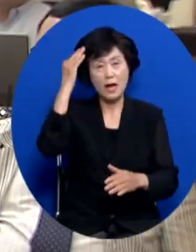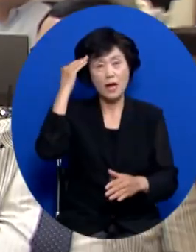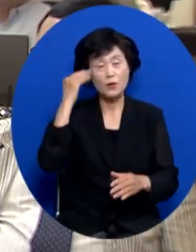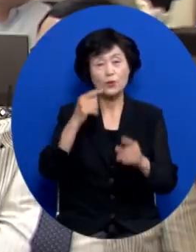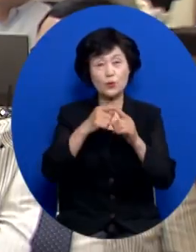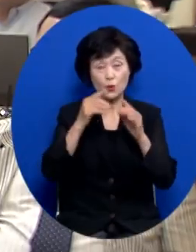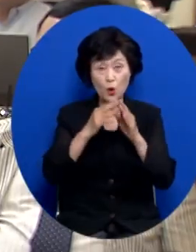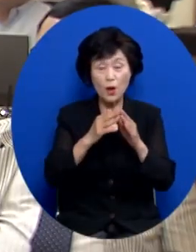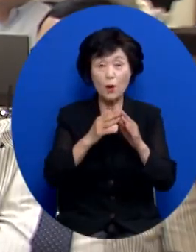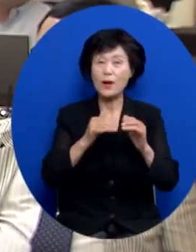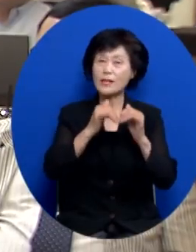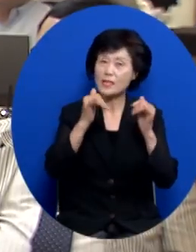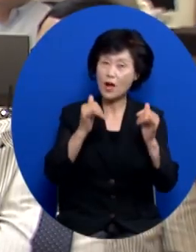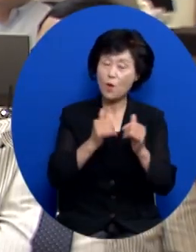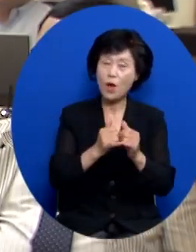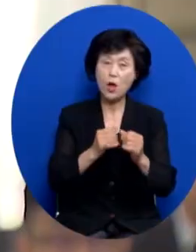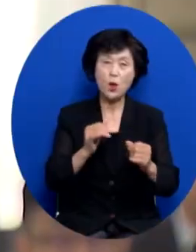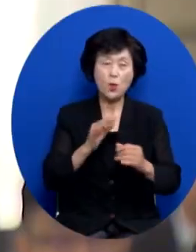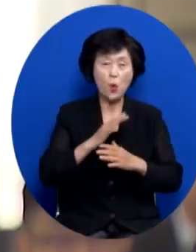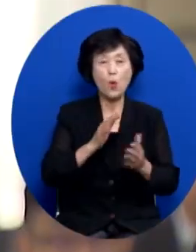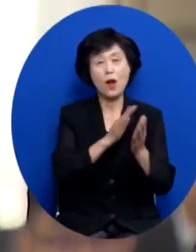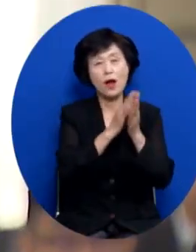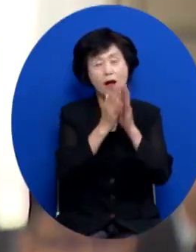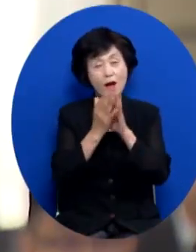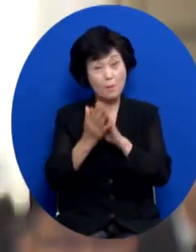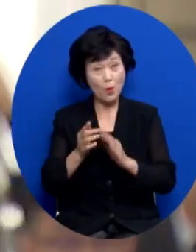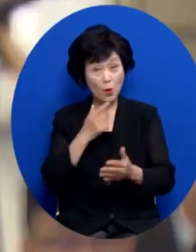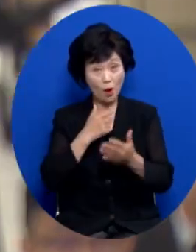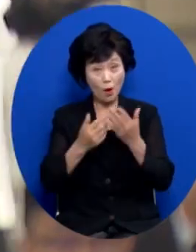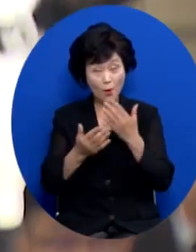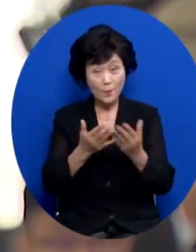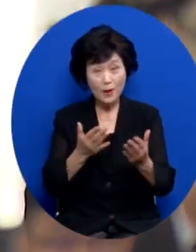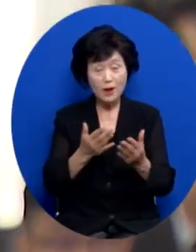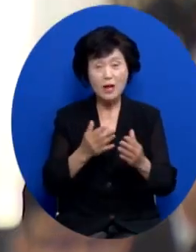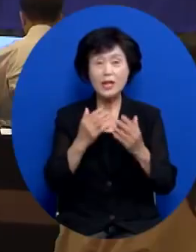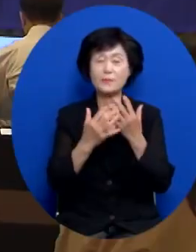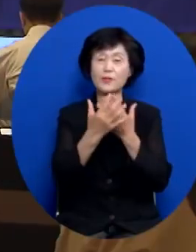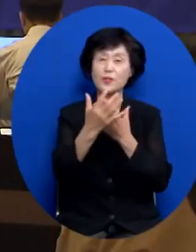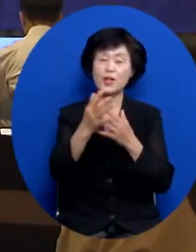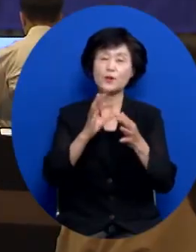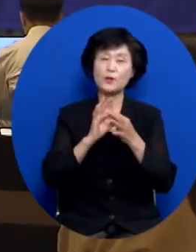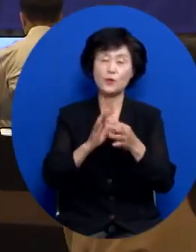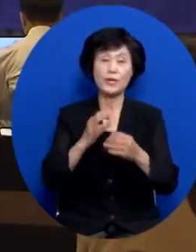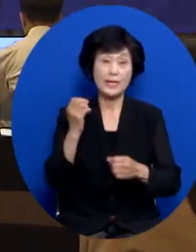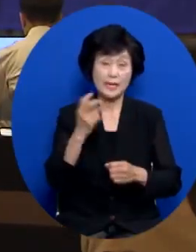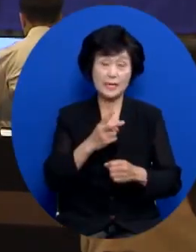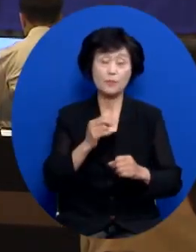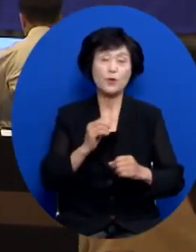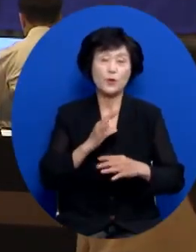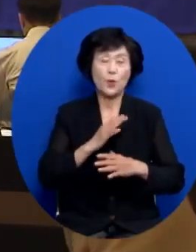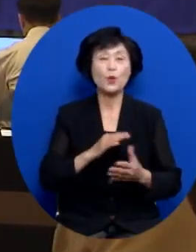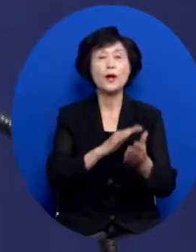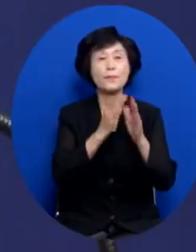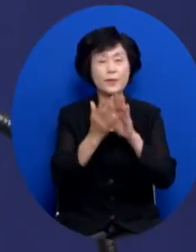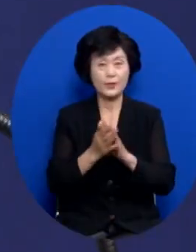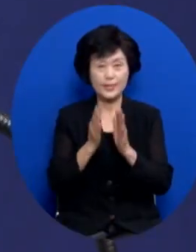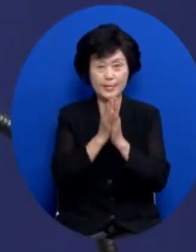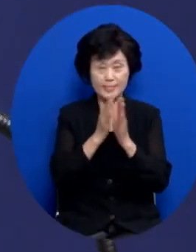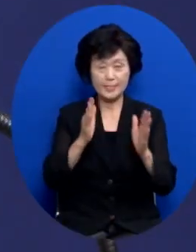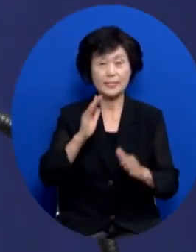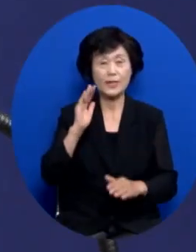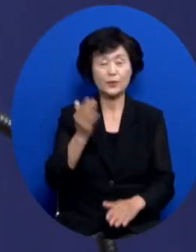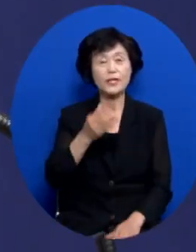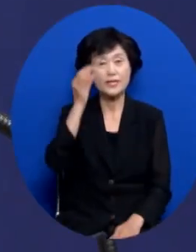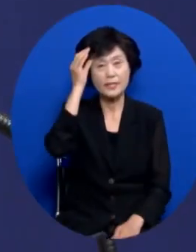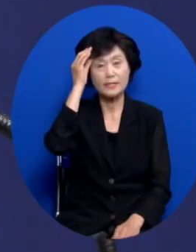한국교회와 한국사회는 놀라운 변화를 경험했다며 이번 대회를 통해 다시 한번 놀라운 변화가 시작되길